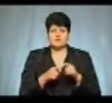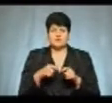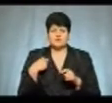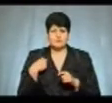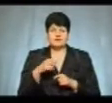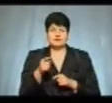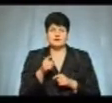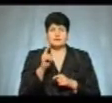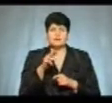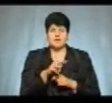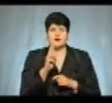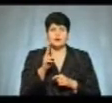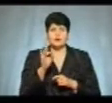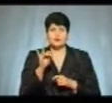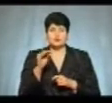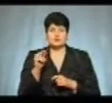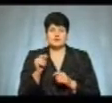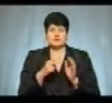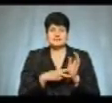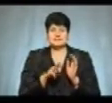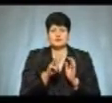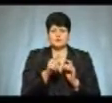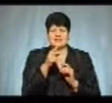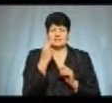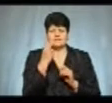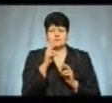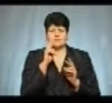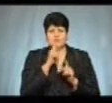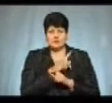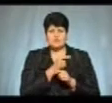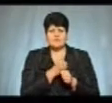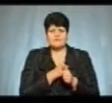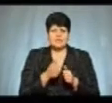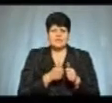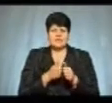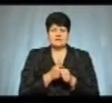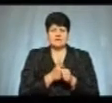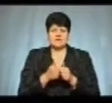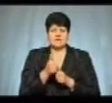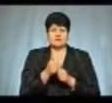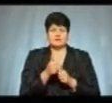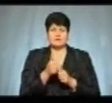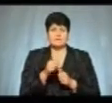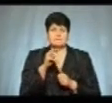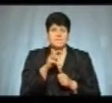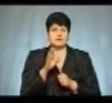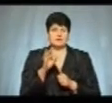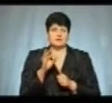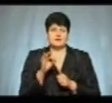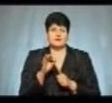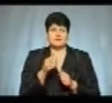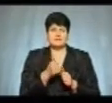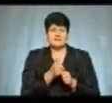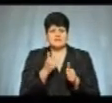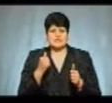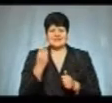Марія Кручова прийшла 73-ю. У неї два промахи від лідера гонки норвезької біатлоністки Марте Олсбі-Ройсланд. Марія